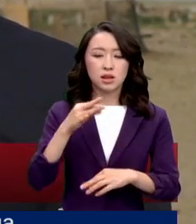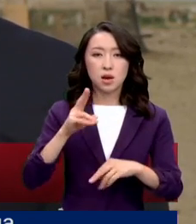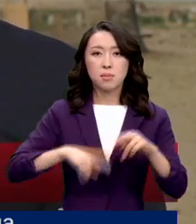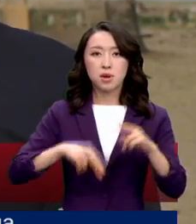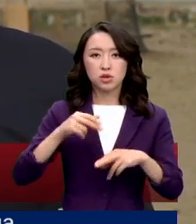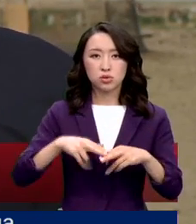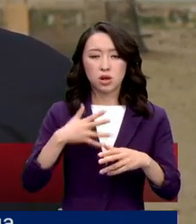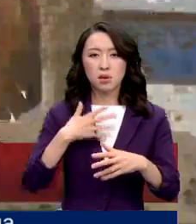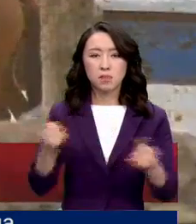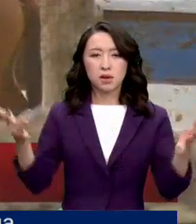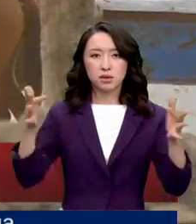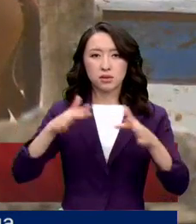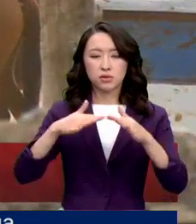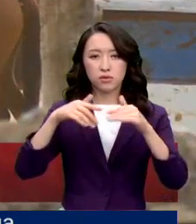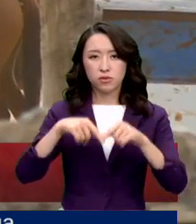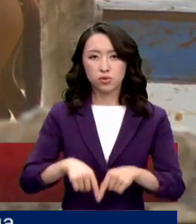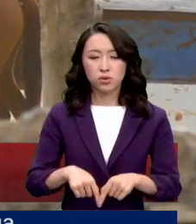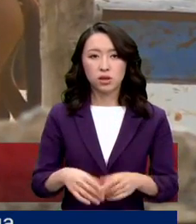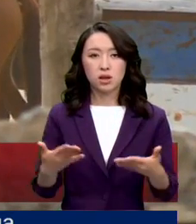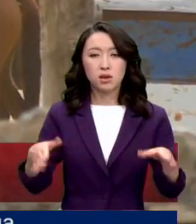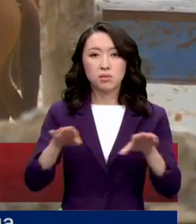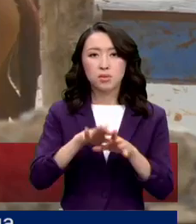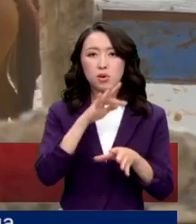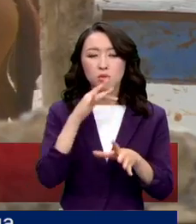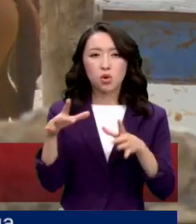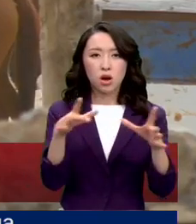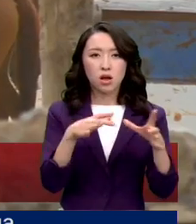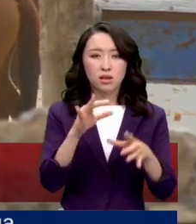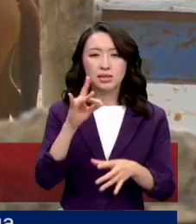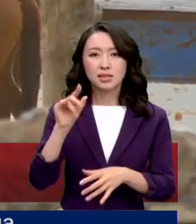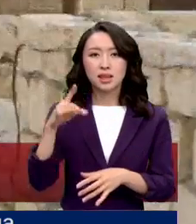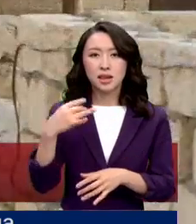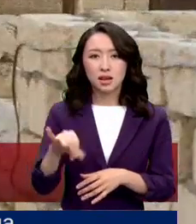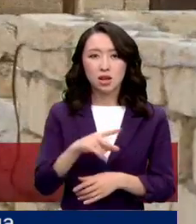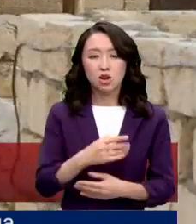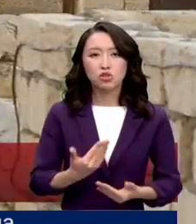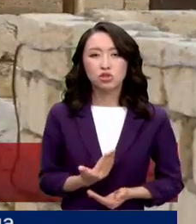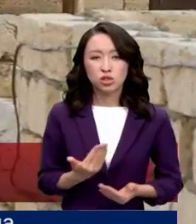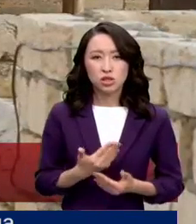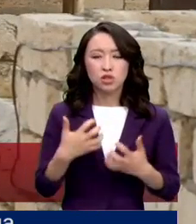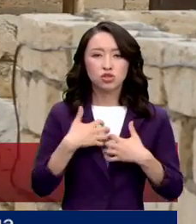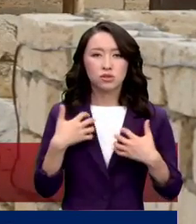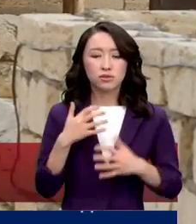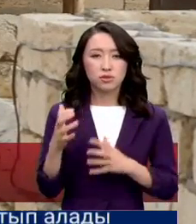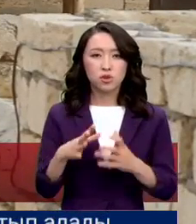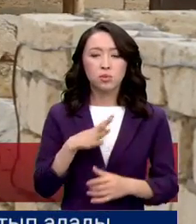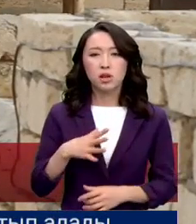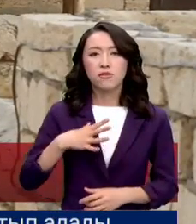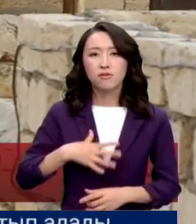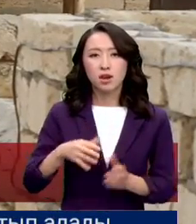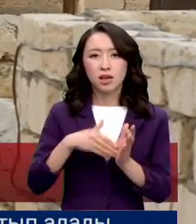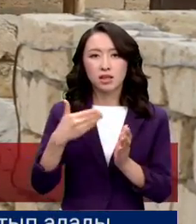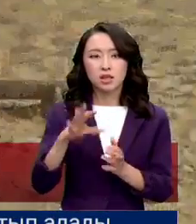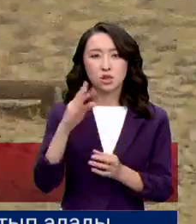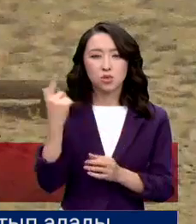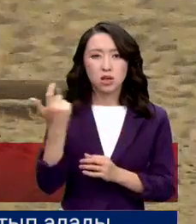снова уходят под землю. Погребенными остались колодцы и сараи. Коренные жители, потомственные животноводы, были вынуждены отказаться